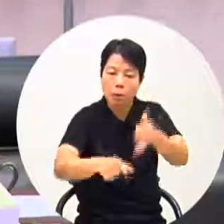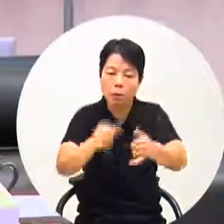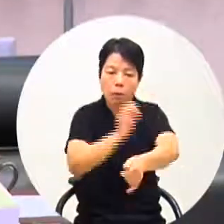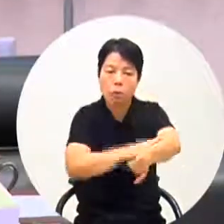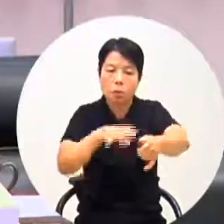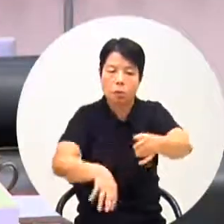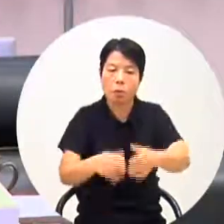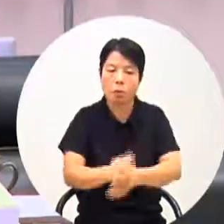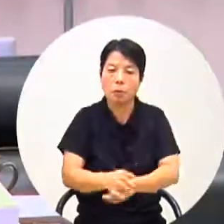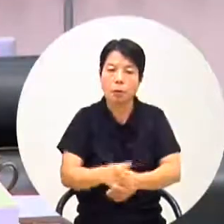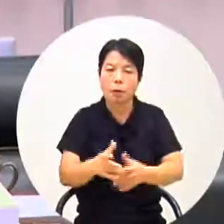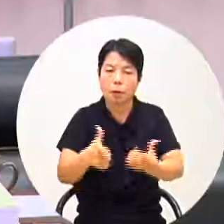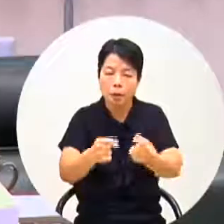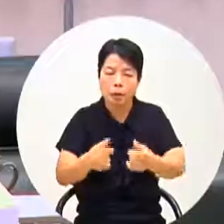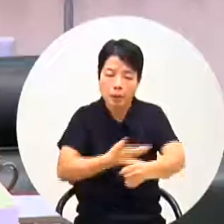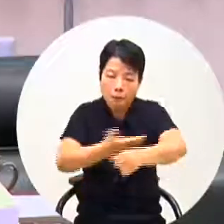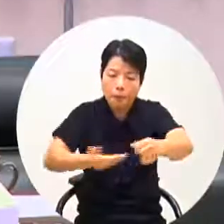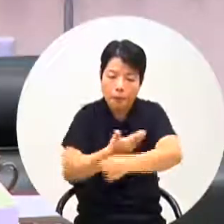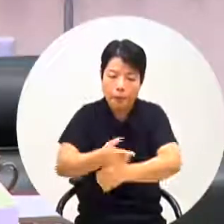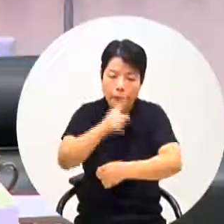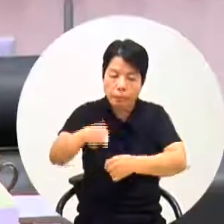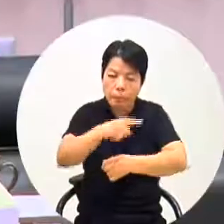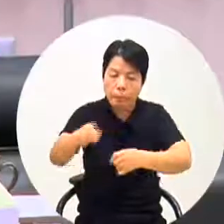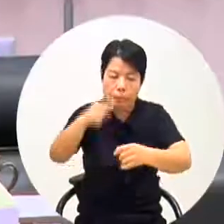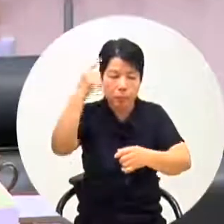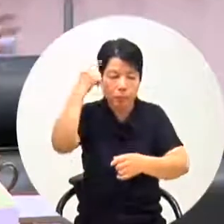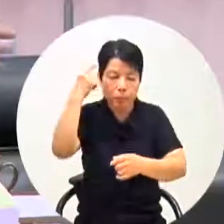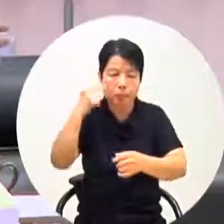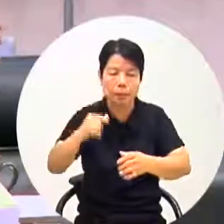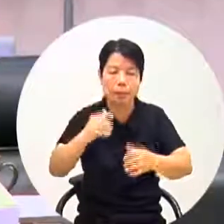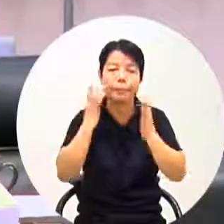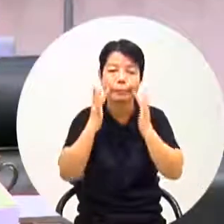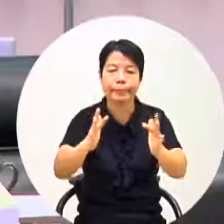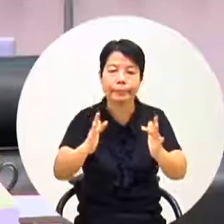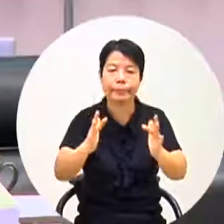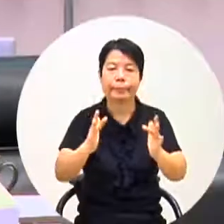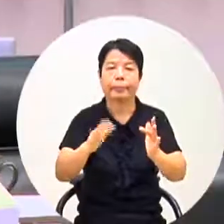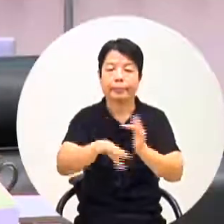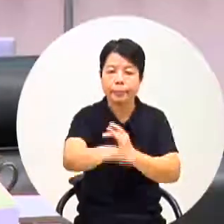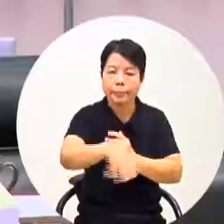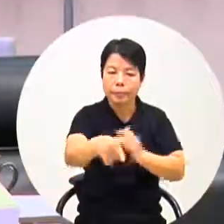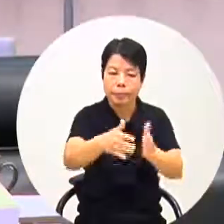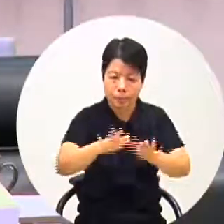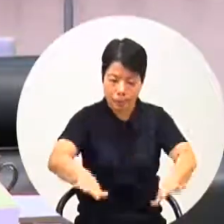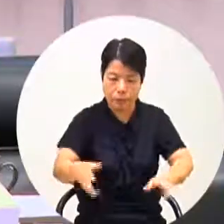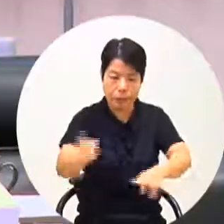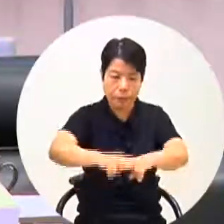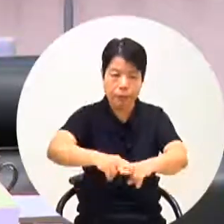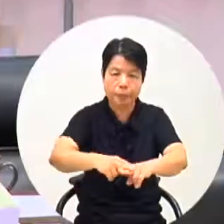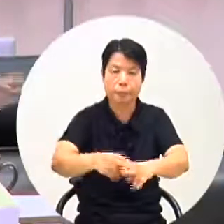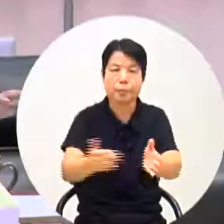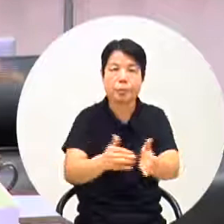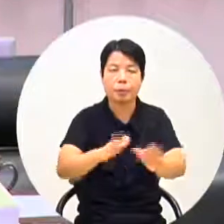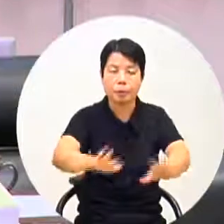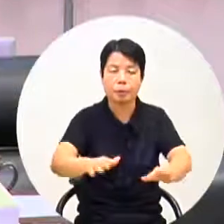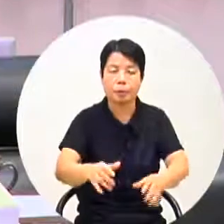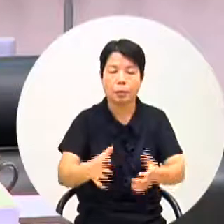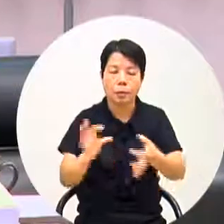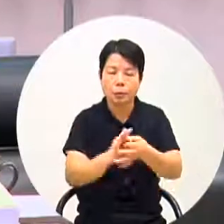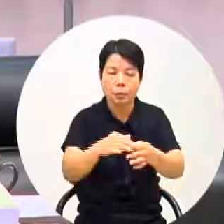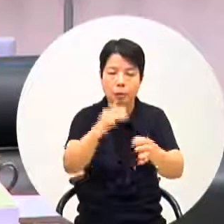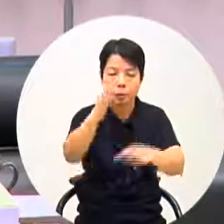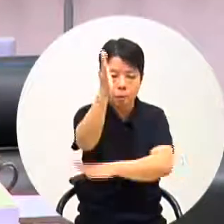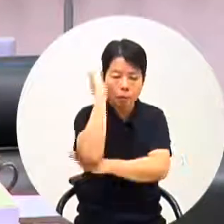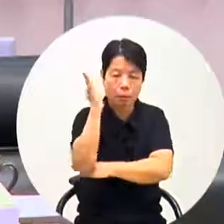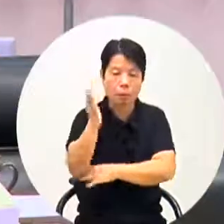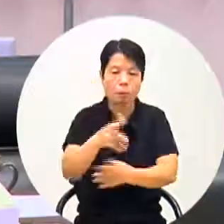子头市场哈，诸位你听好啊，北子头市场退场了，因为是政府租民间的土